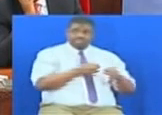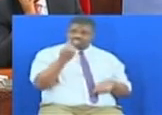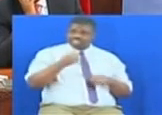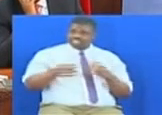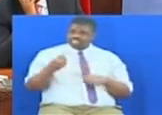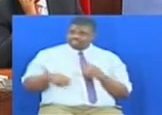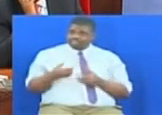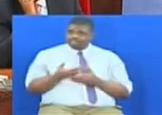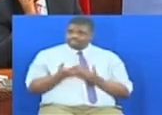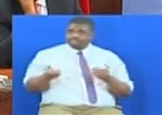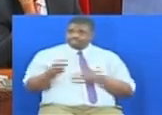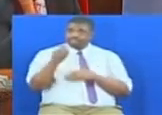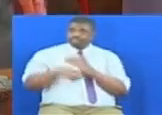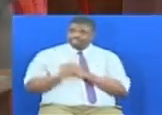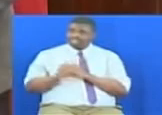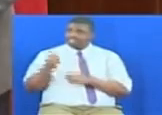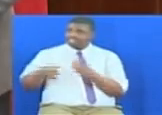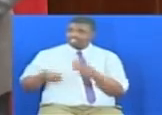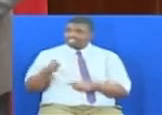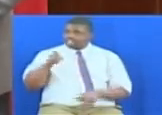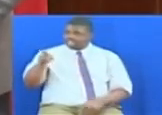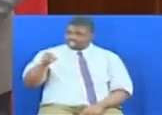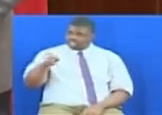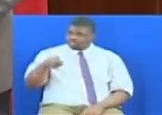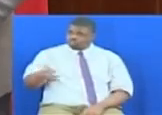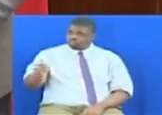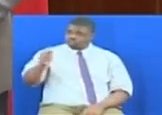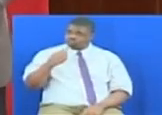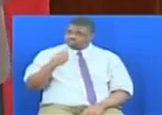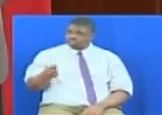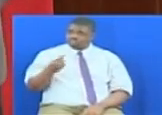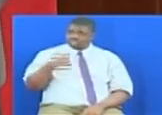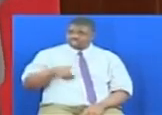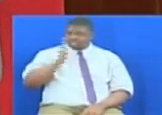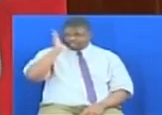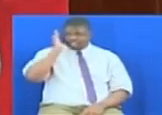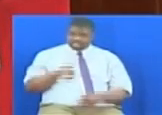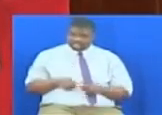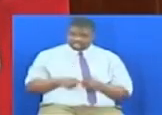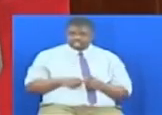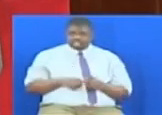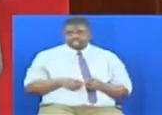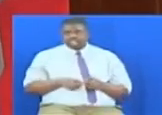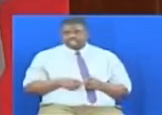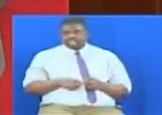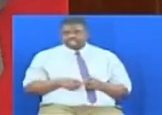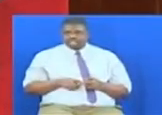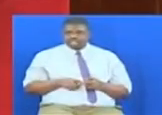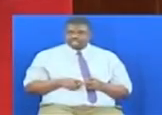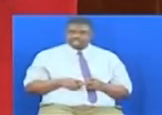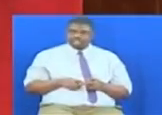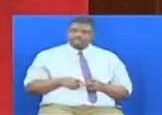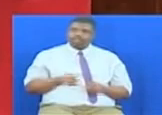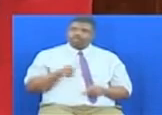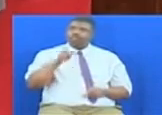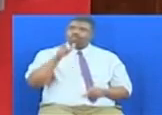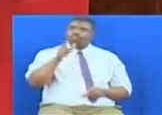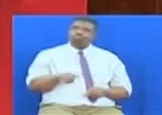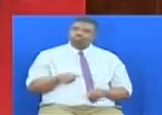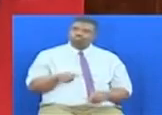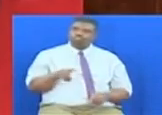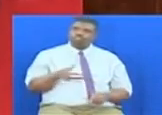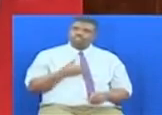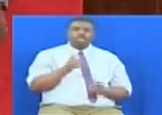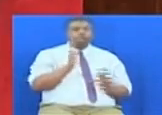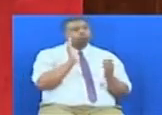kwa sababu wameingiza siasa yeye mwenyewe kwa kusema kwamba eti serikali ama sijui hivi, mtu anataka kuzuia kwa ajili